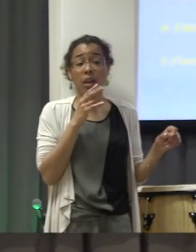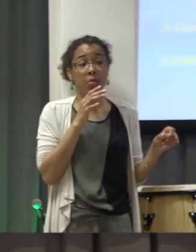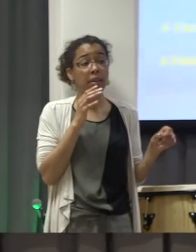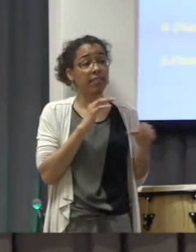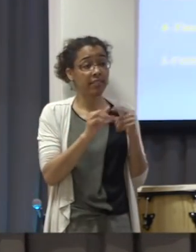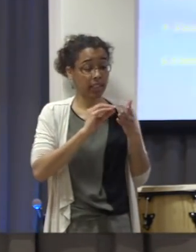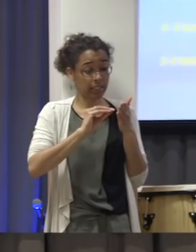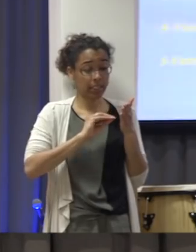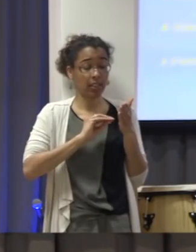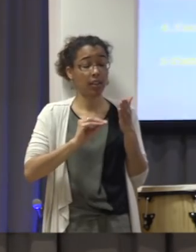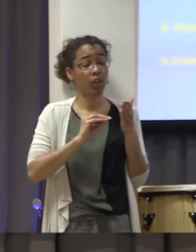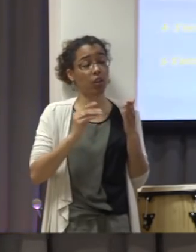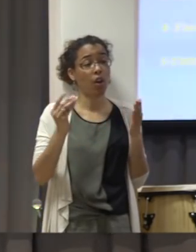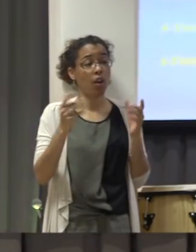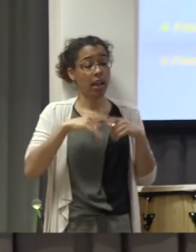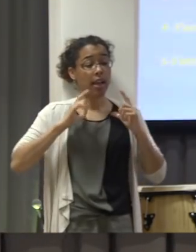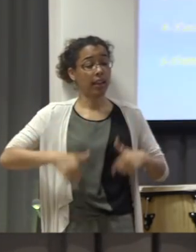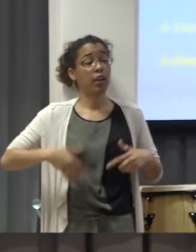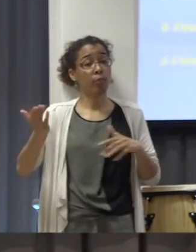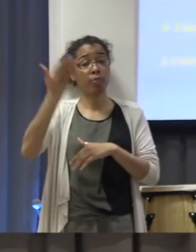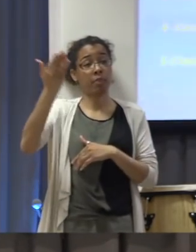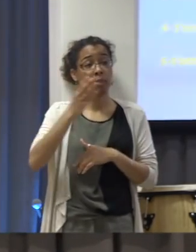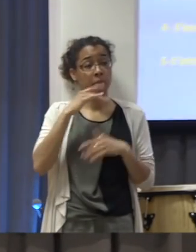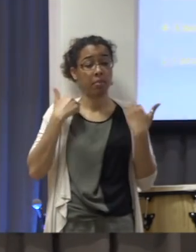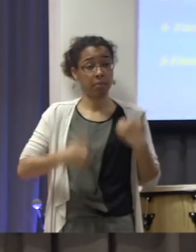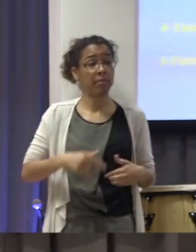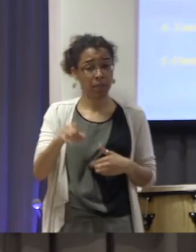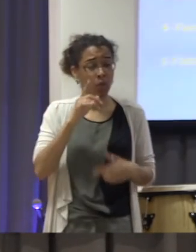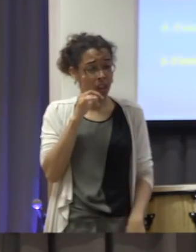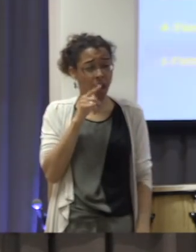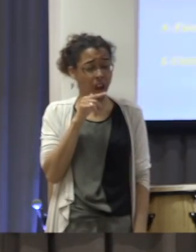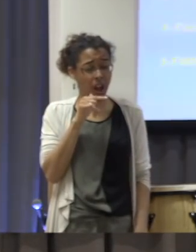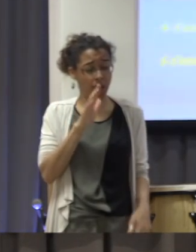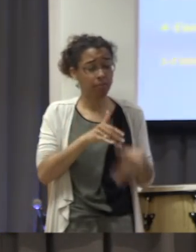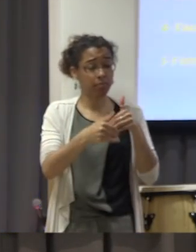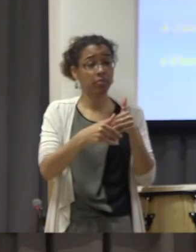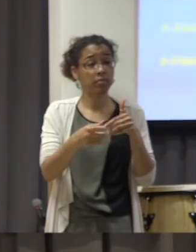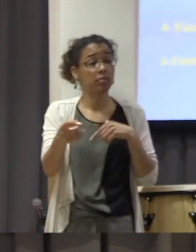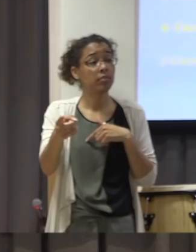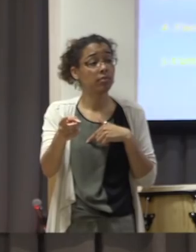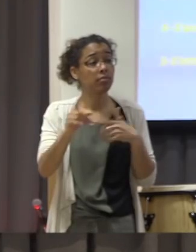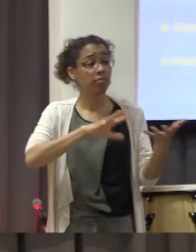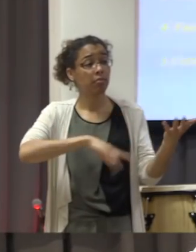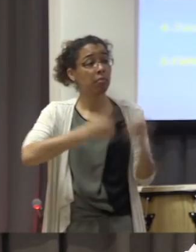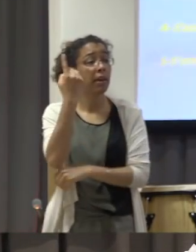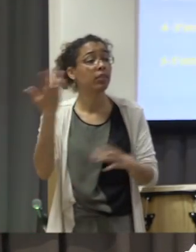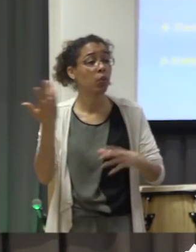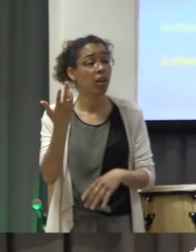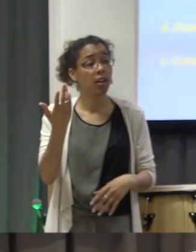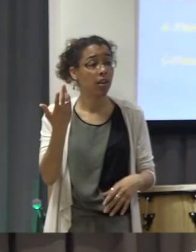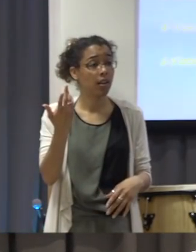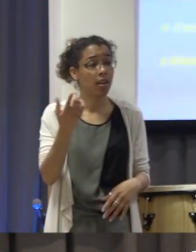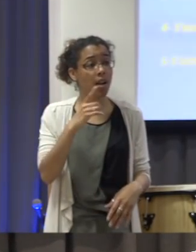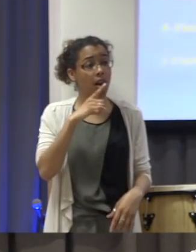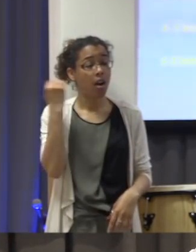l'école polytechnique parce qu'il est handicapé. Mais il a persévéré. Qu'est-ce qu'il est devenu plus tard? Le physicien